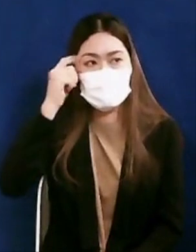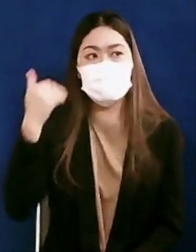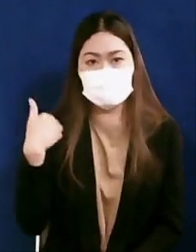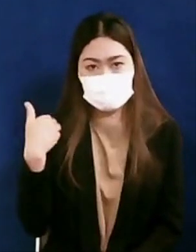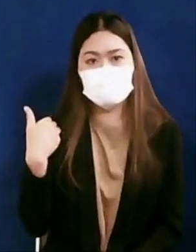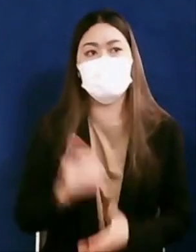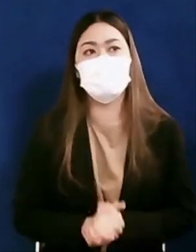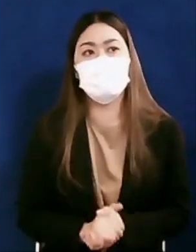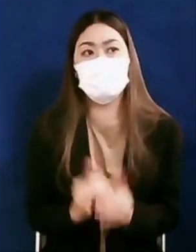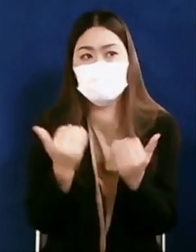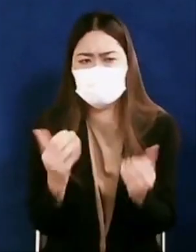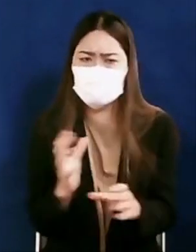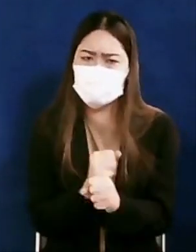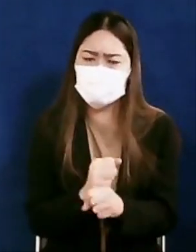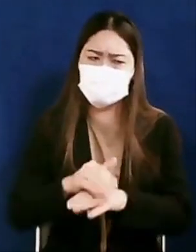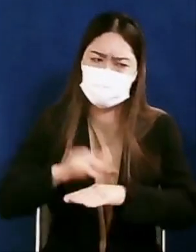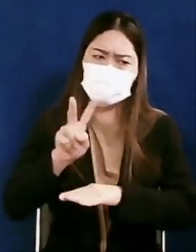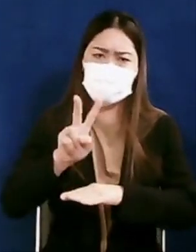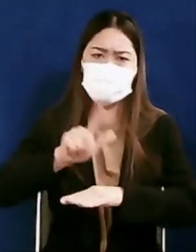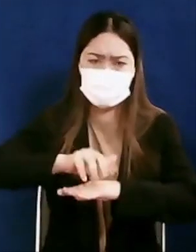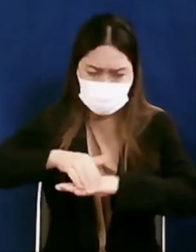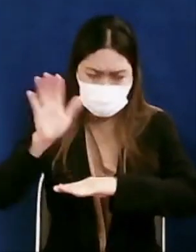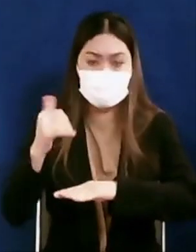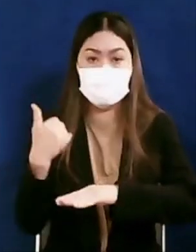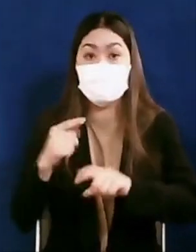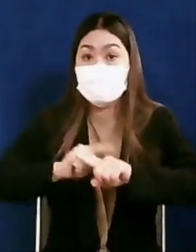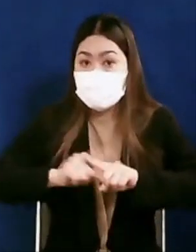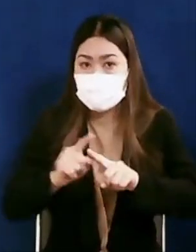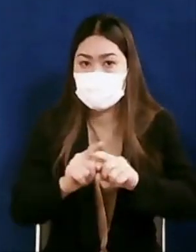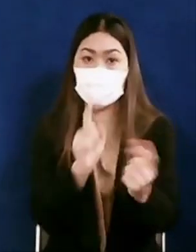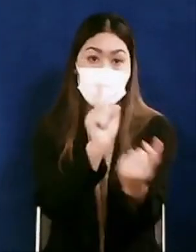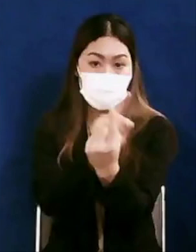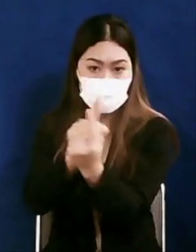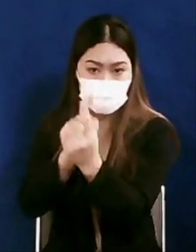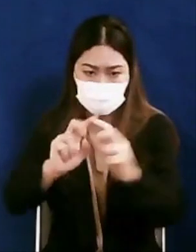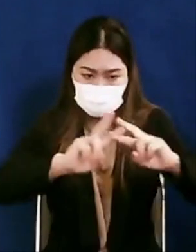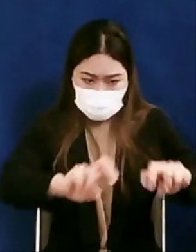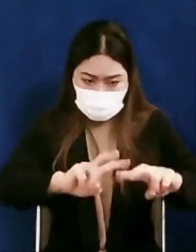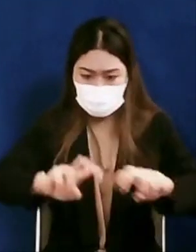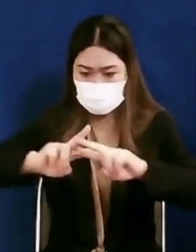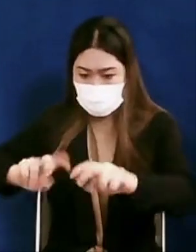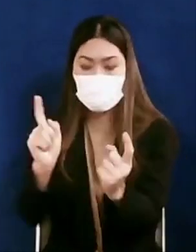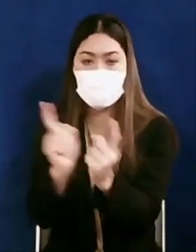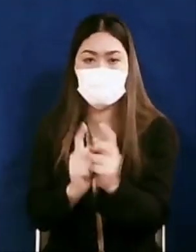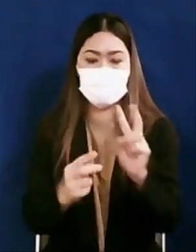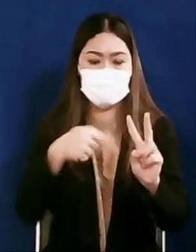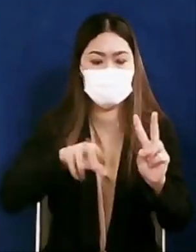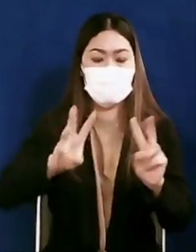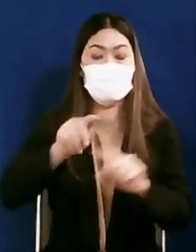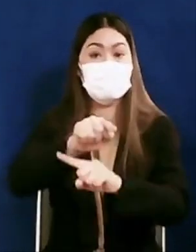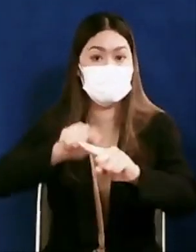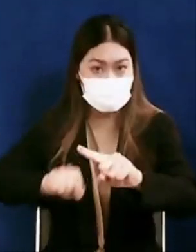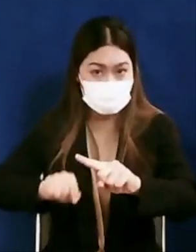ติดเชื้อเกิดขึ้นมันก็อาจจะมากกว่า2ล้านหน่อยนะครับแต่อัตราที่เราหาพบนะครับที่ได้มาเนี่ยประมาณ 2.6% นะ